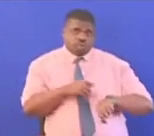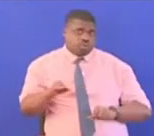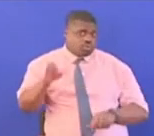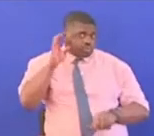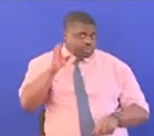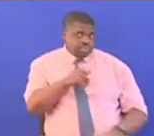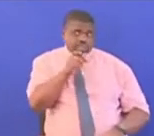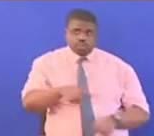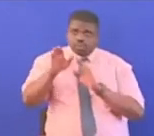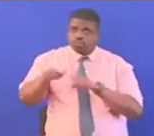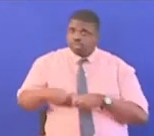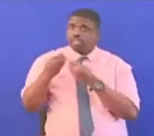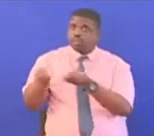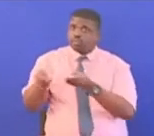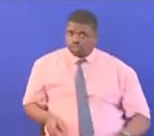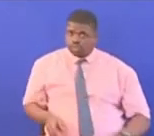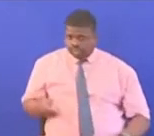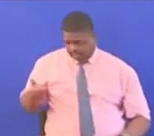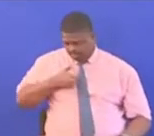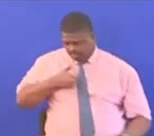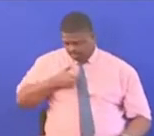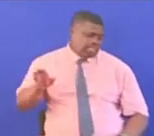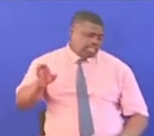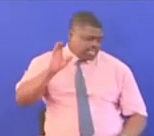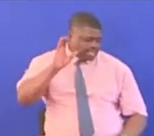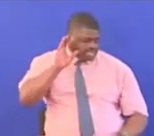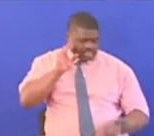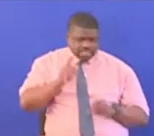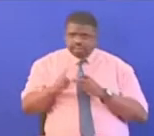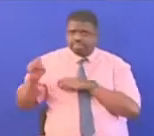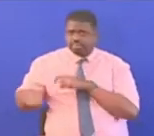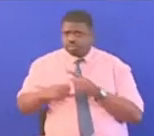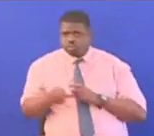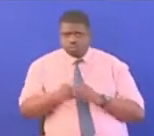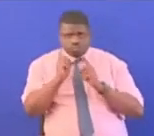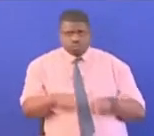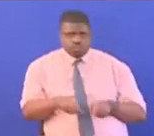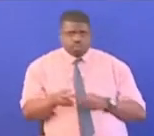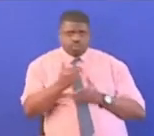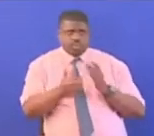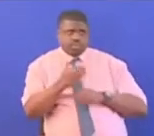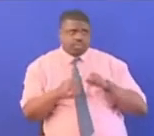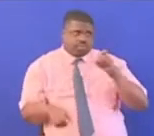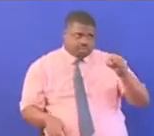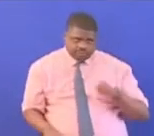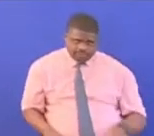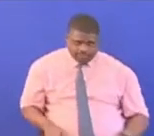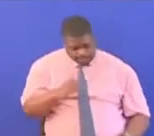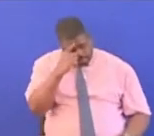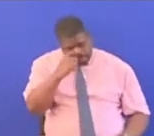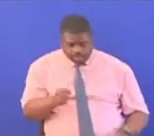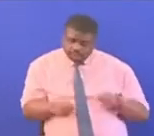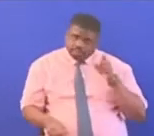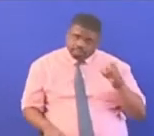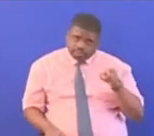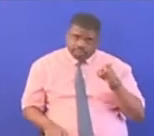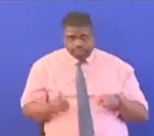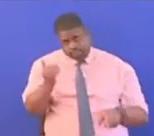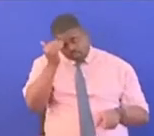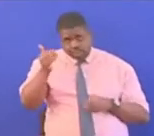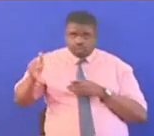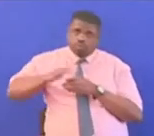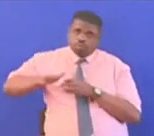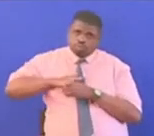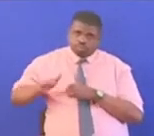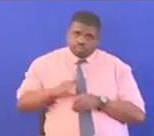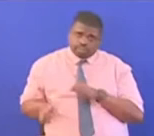kusikiliza wabunge. Na mimi amenisikiliza katika swala la migogoro tulionayo katika eneo lile. Ninaamini busara ulioitumia